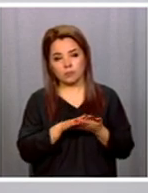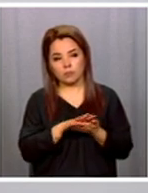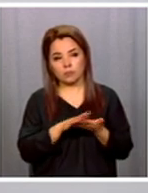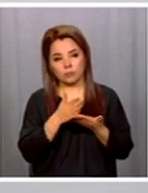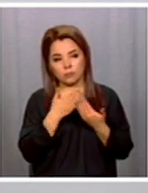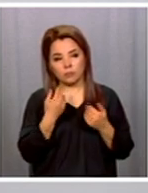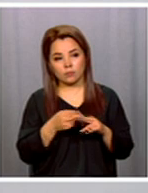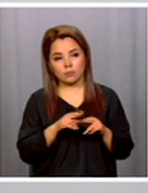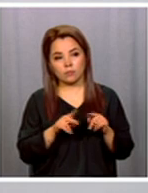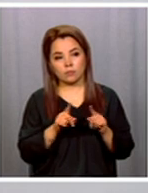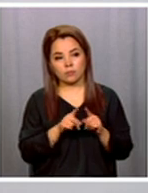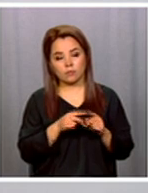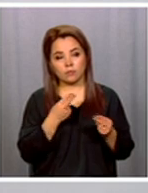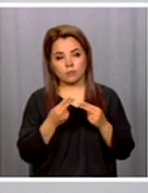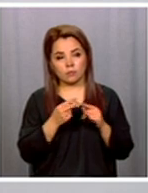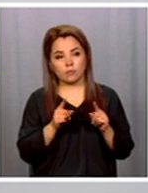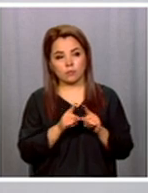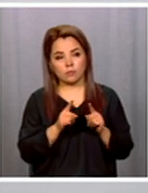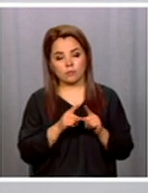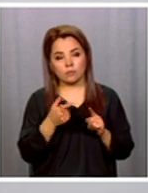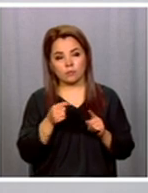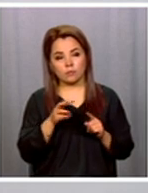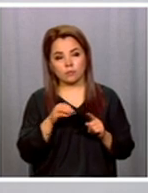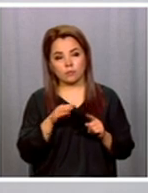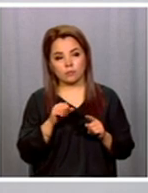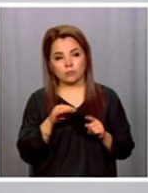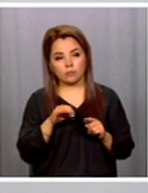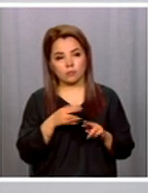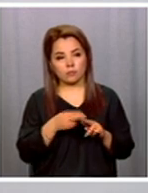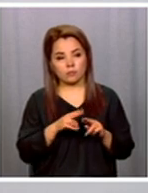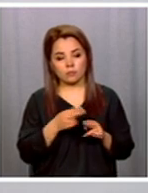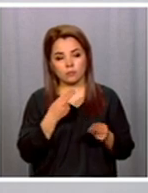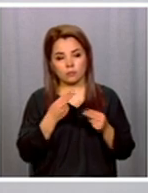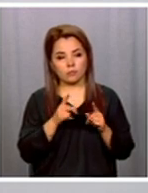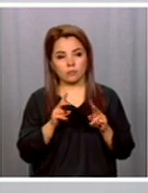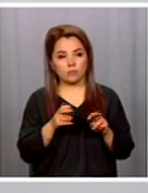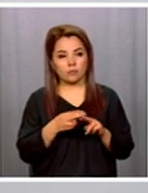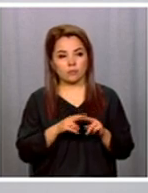сондықтан олардың қоректенуі гаметофит есебінен қоректенеді.